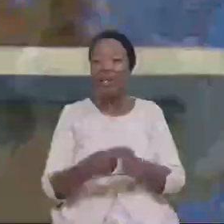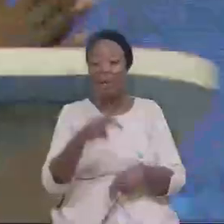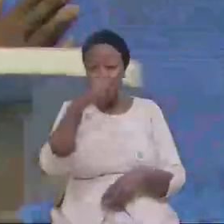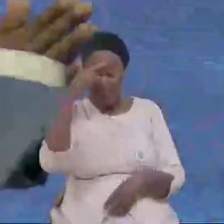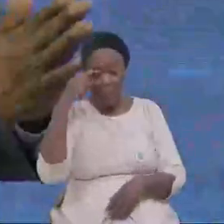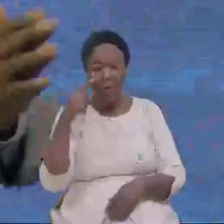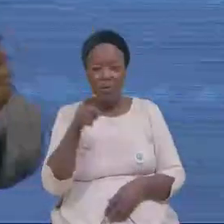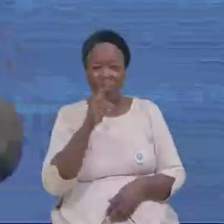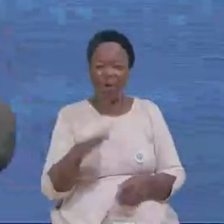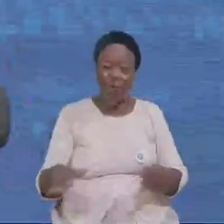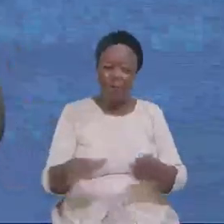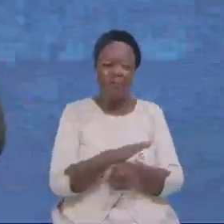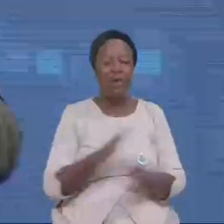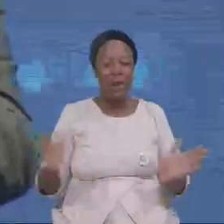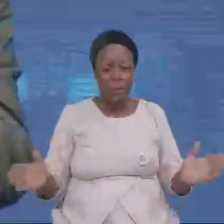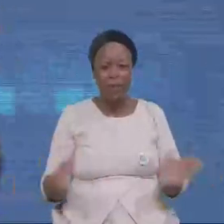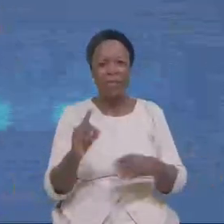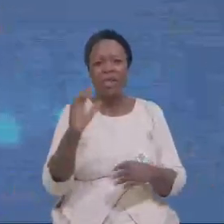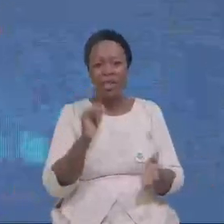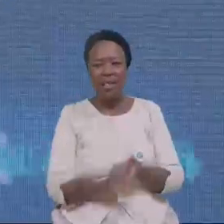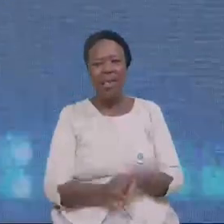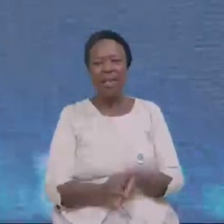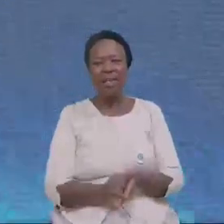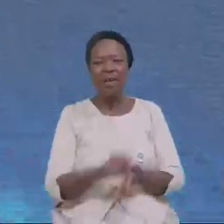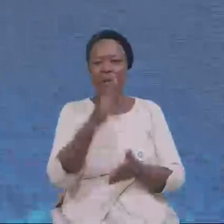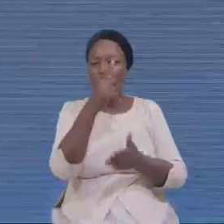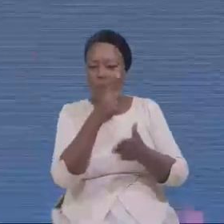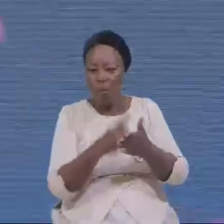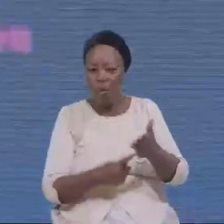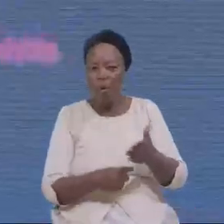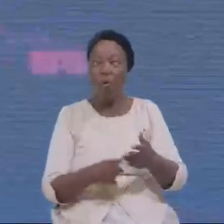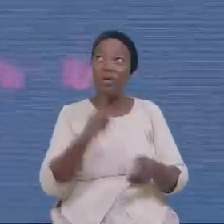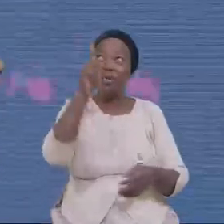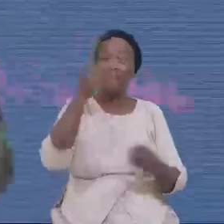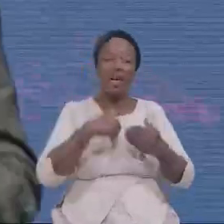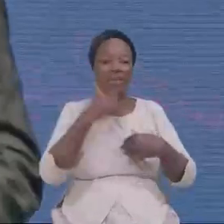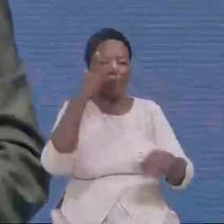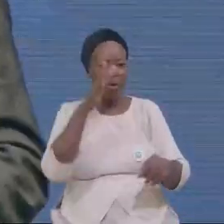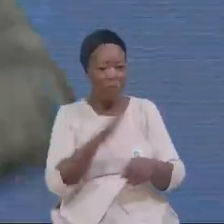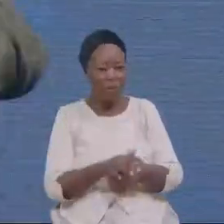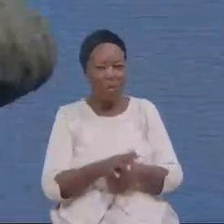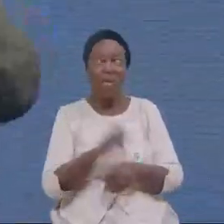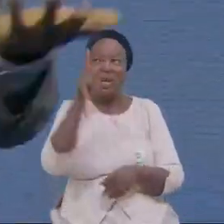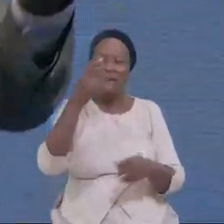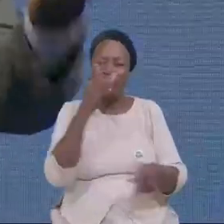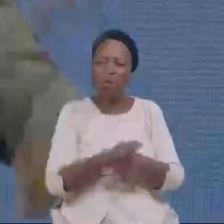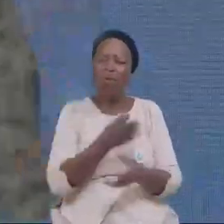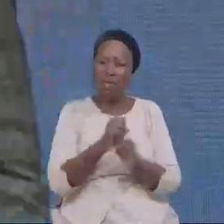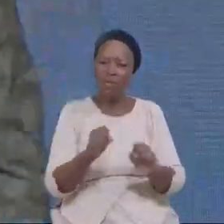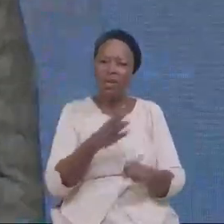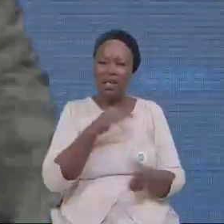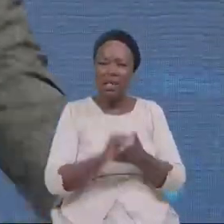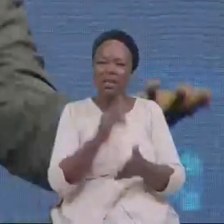Parce que tu as la pleine conviction que ce qu'il promet, le salut qu'il a promis, que ce